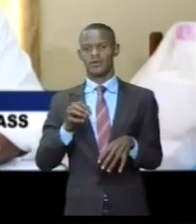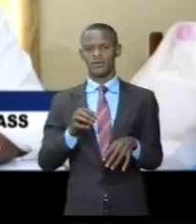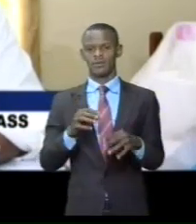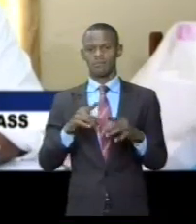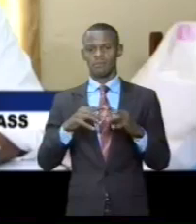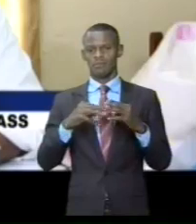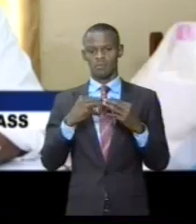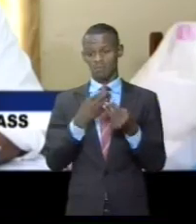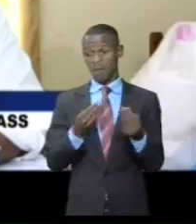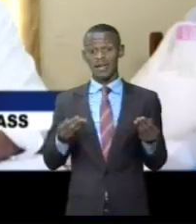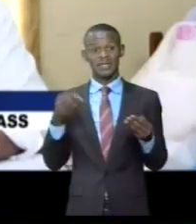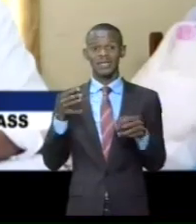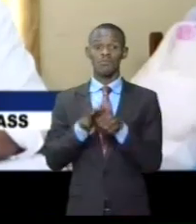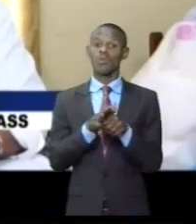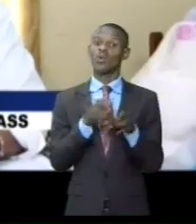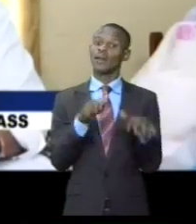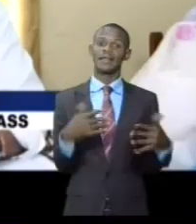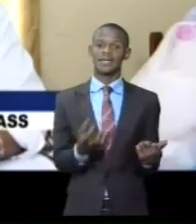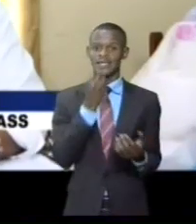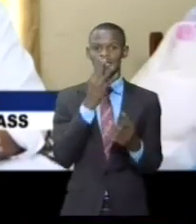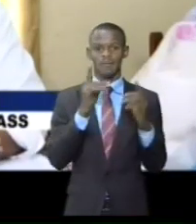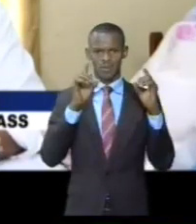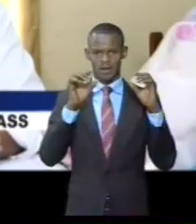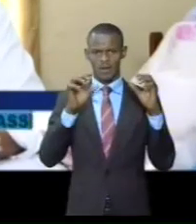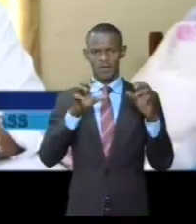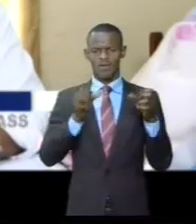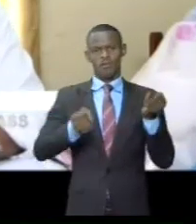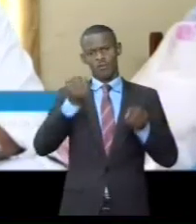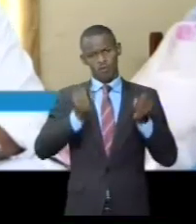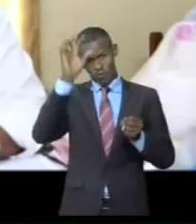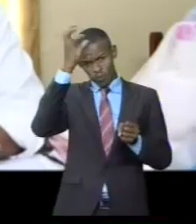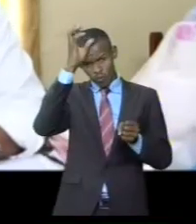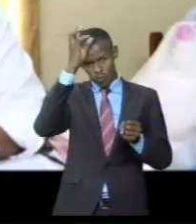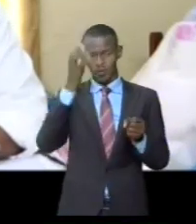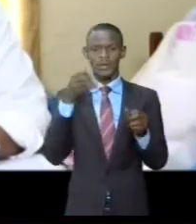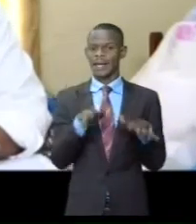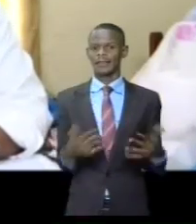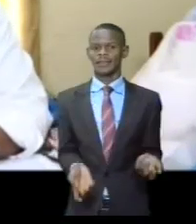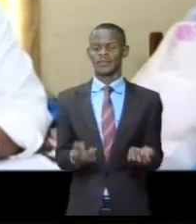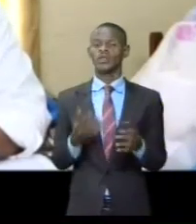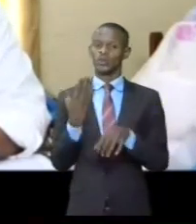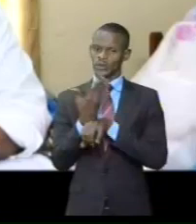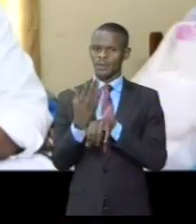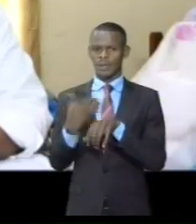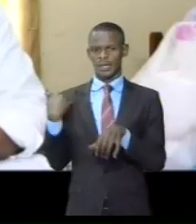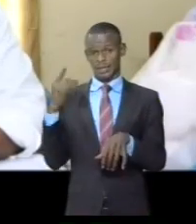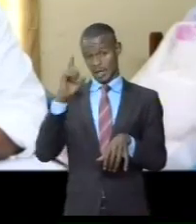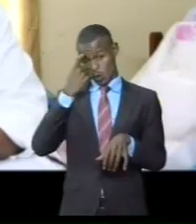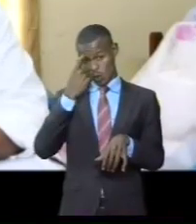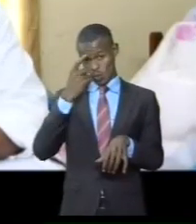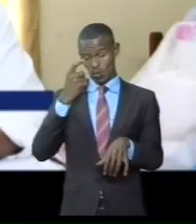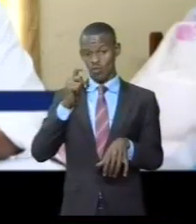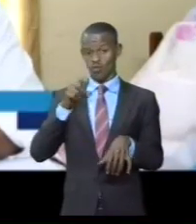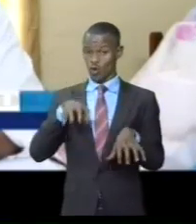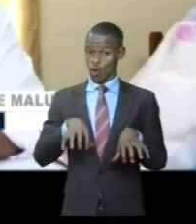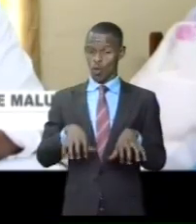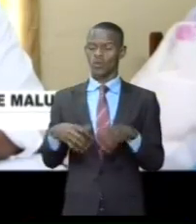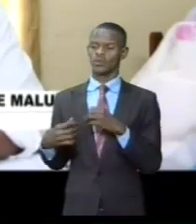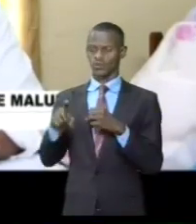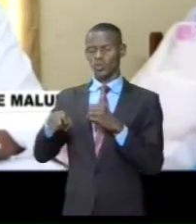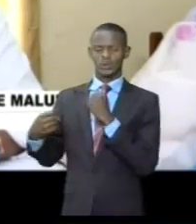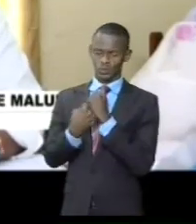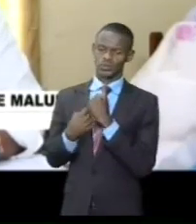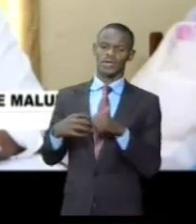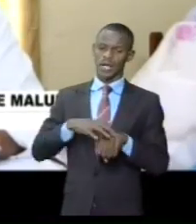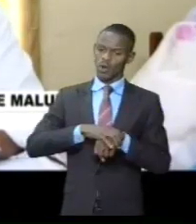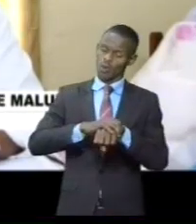une ambulance médicalisée. En ce qui concerne l'État congolais, nous demandons un réel accompagnement pour les